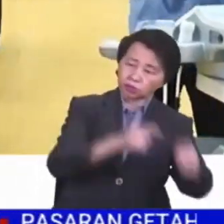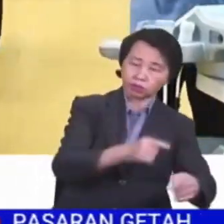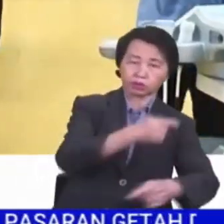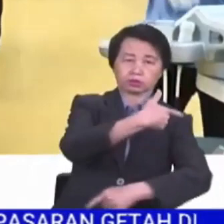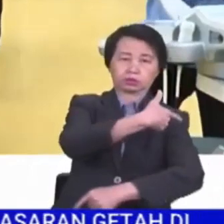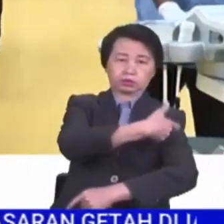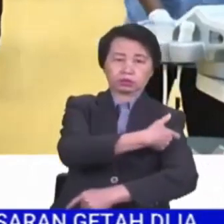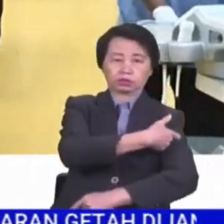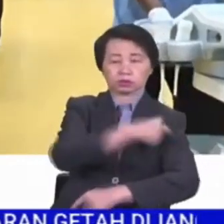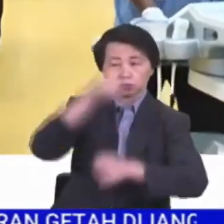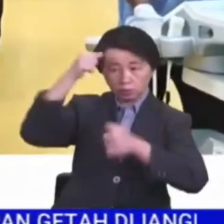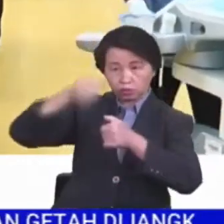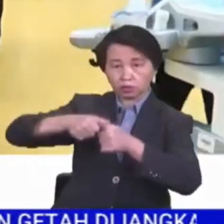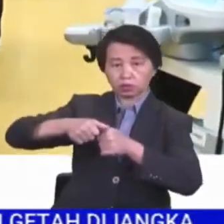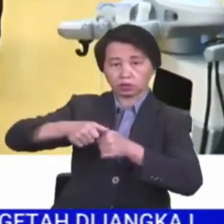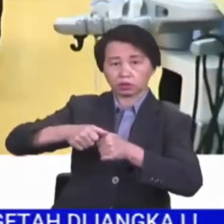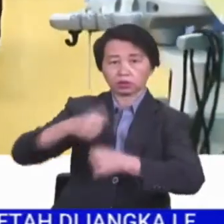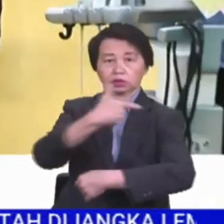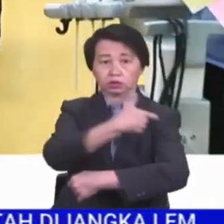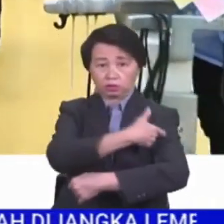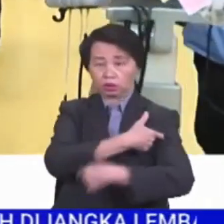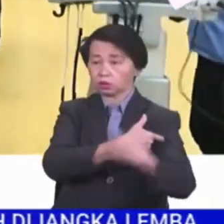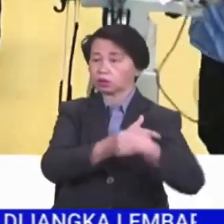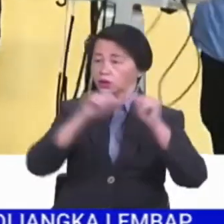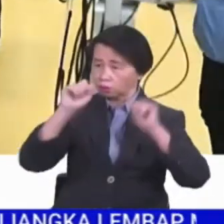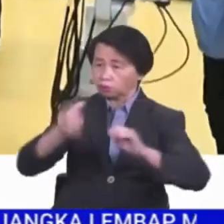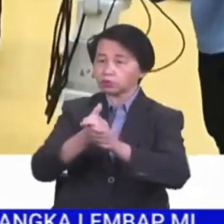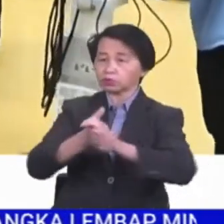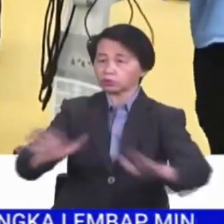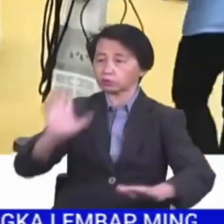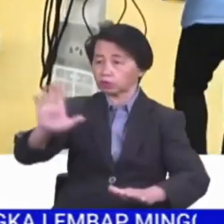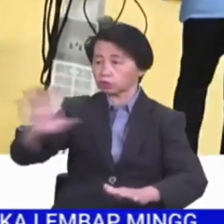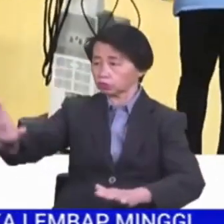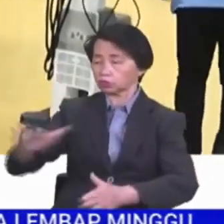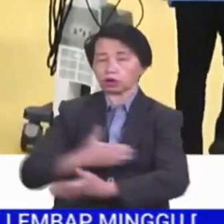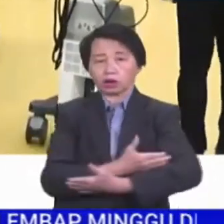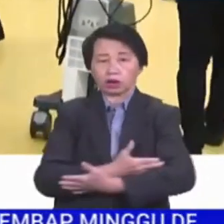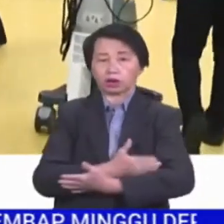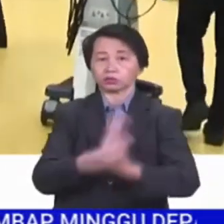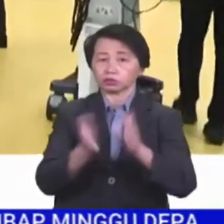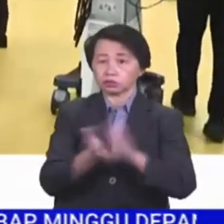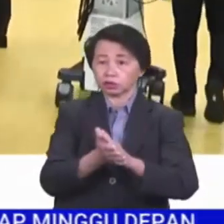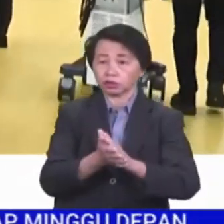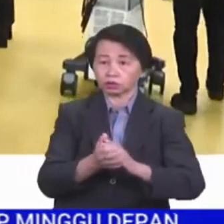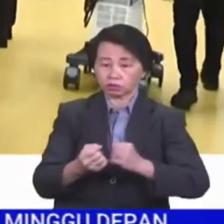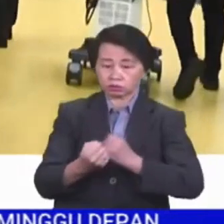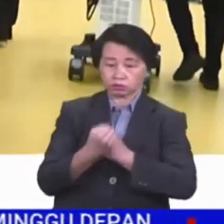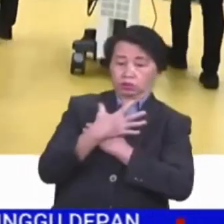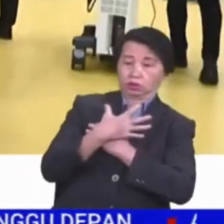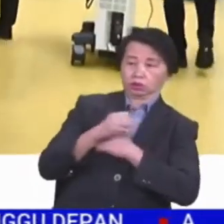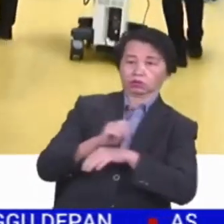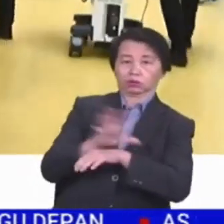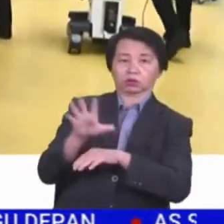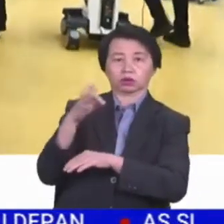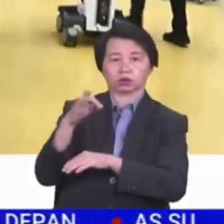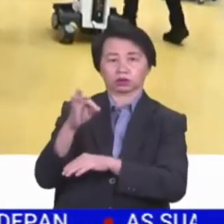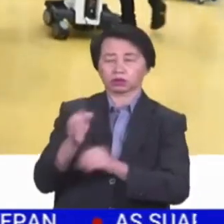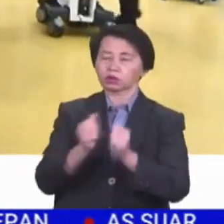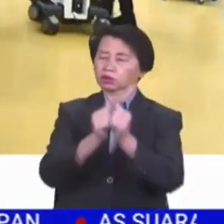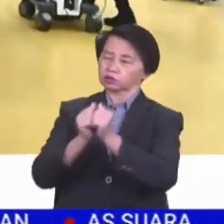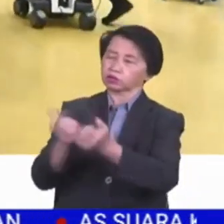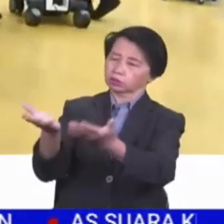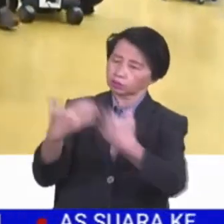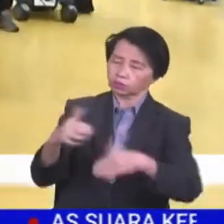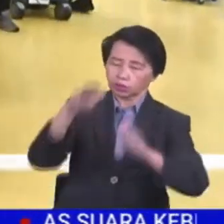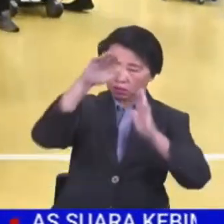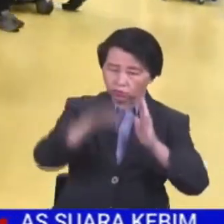vaksinasi. Ingat, vaksin mampu menyelamatkan anak anda daripada menjadi mangsa jangkitan COVID-19. Sama-sama kita